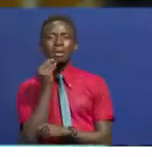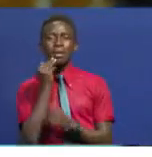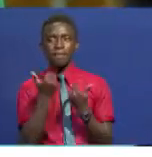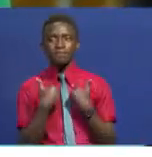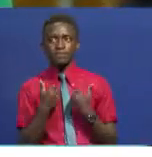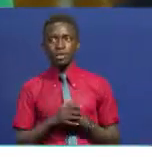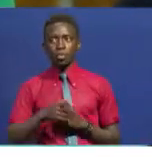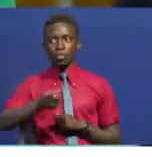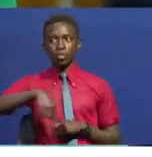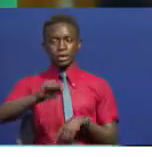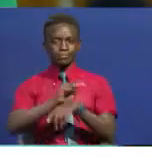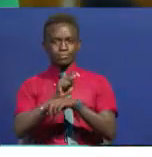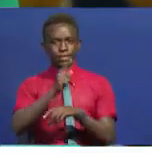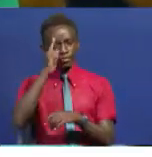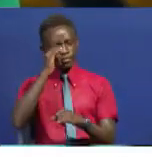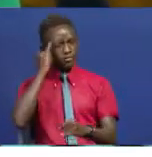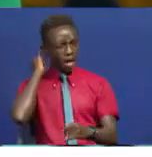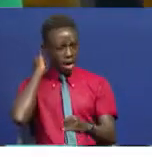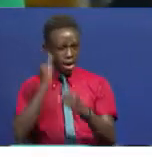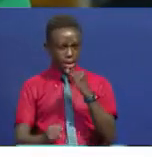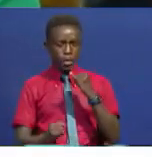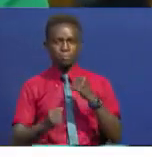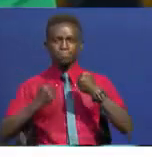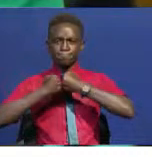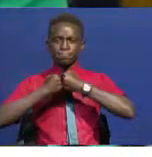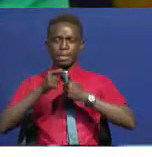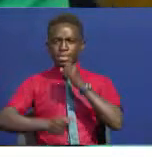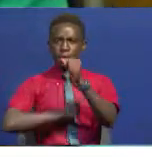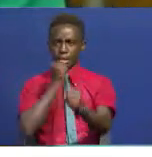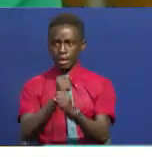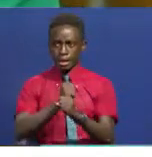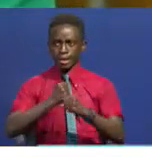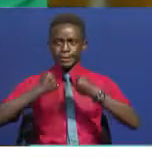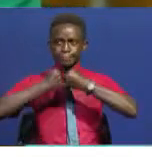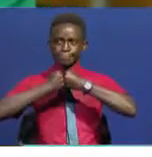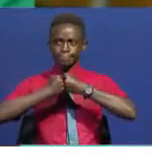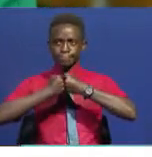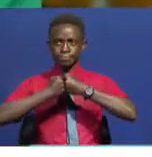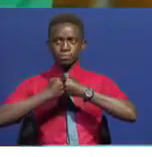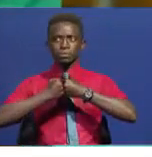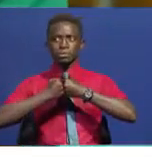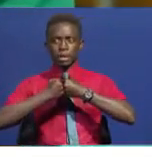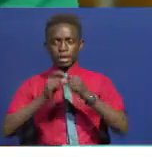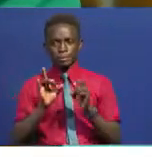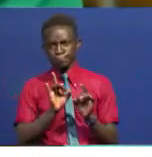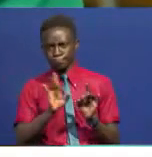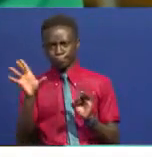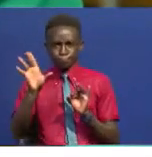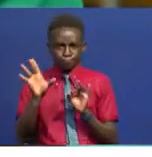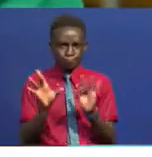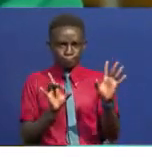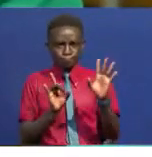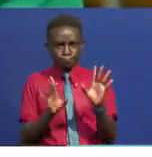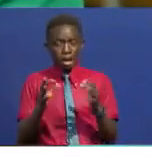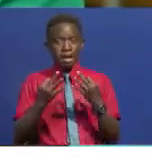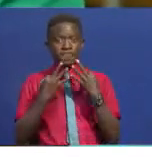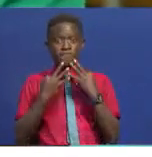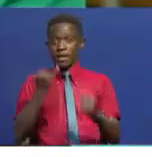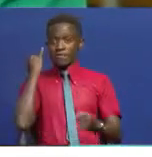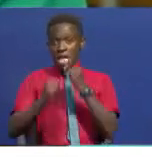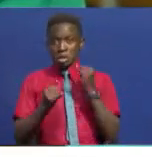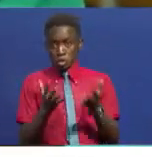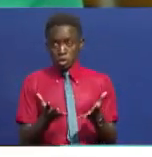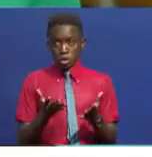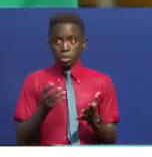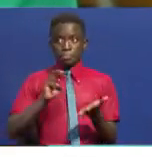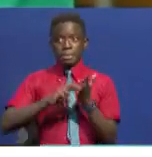for the final match of this year's playoffs, this season playoffs. And they are meeting a team that is an